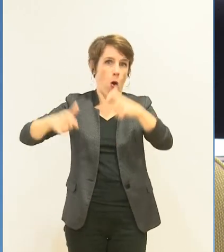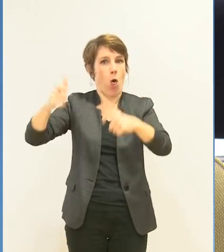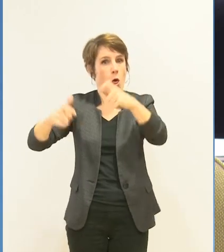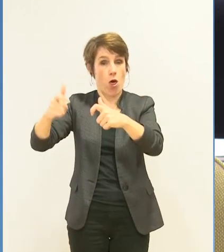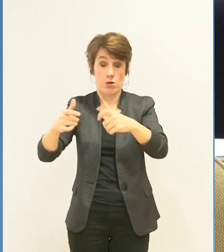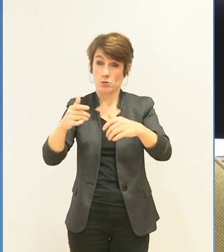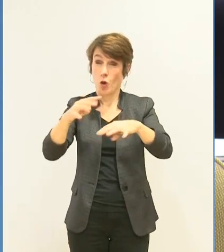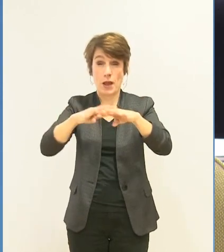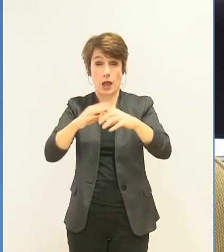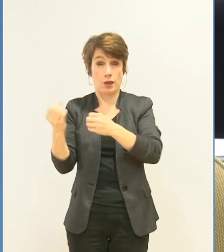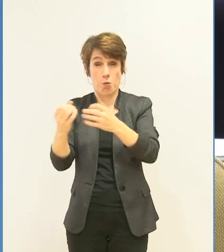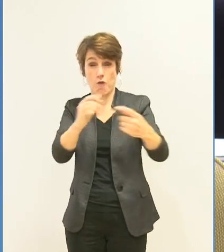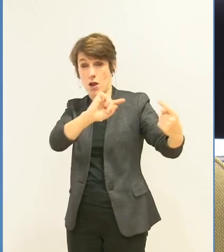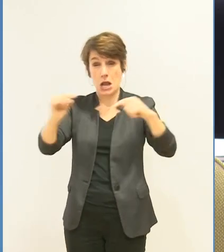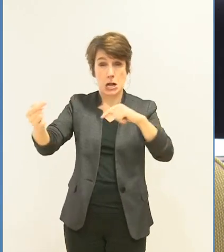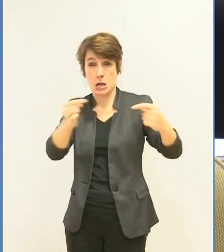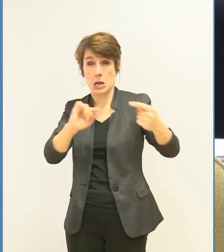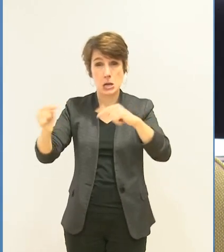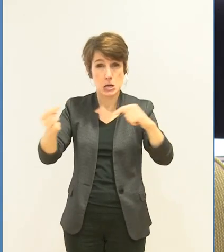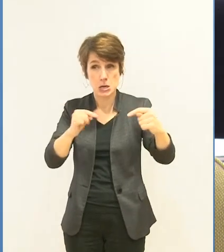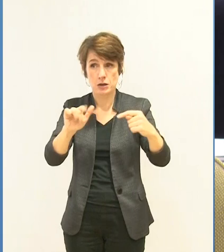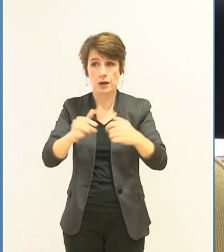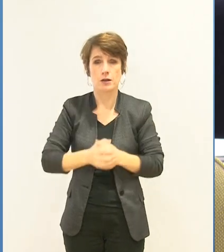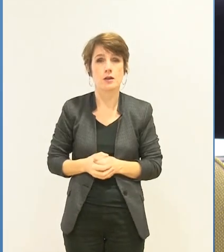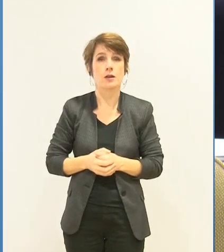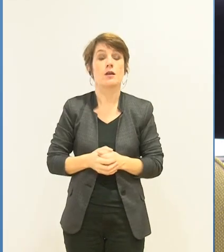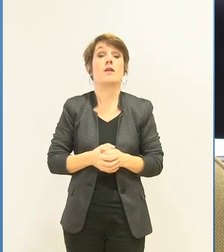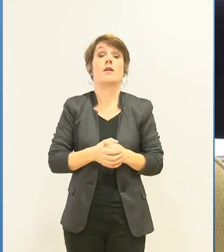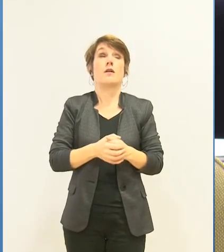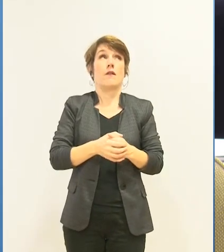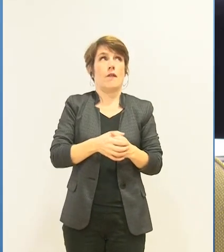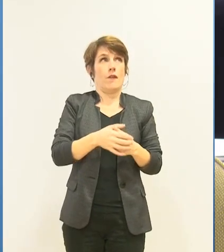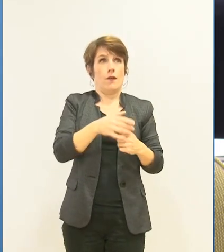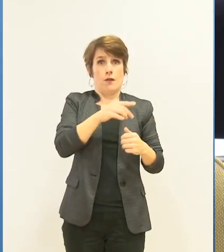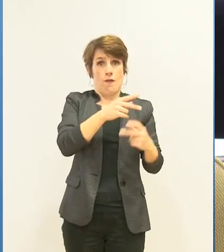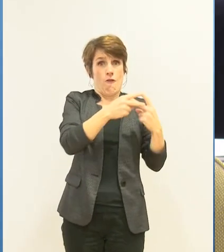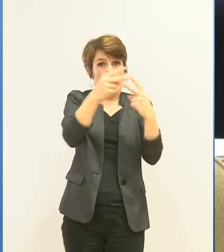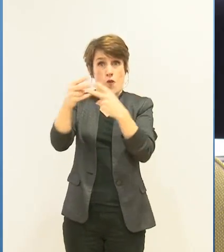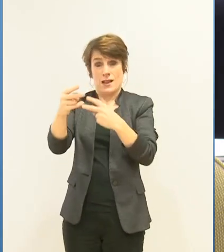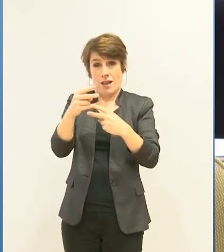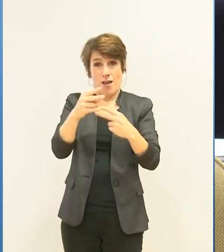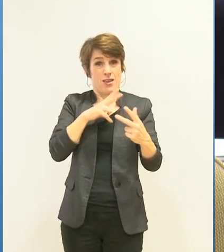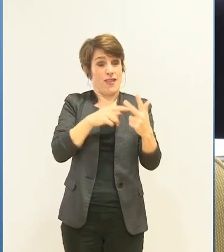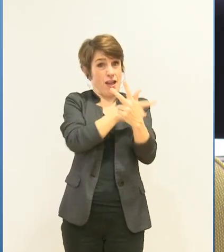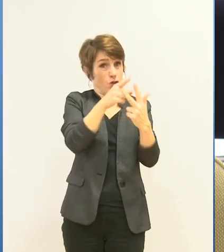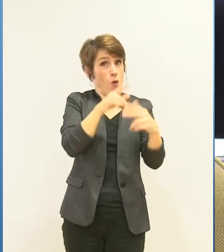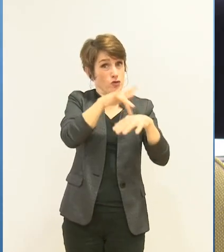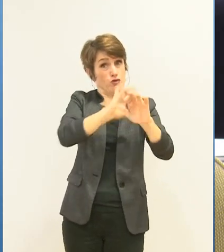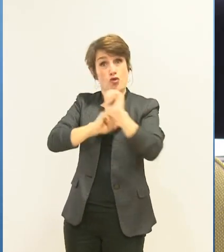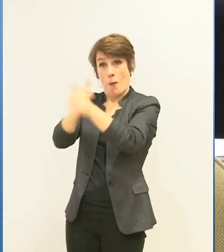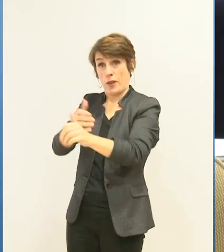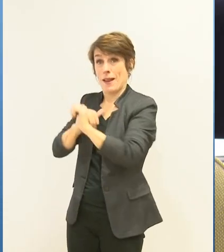faut les entendre au moins trois plaintes de riverains ou été déposé les forces de l'ordre